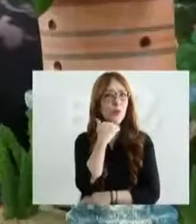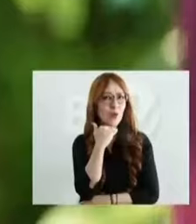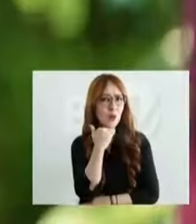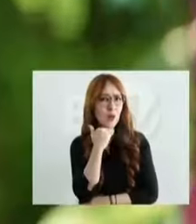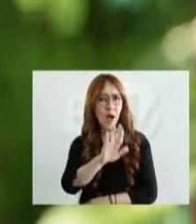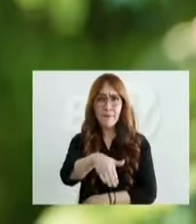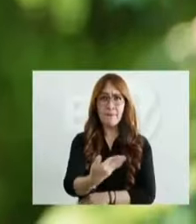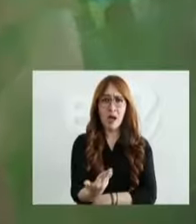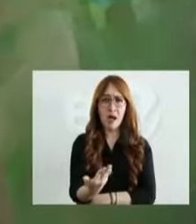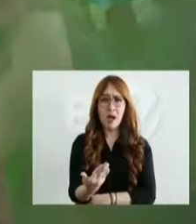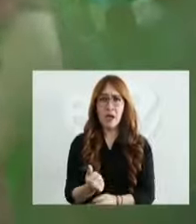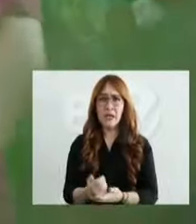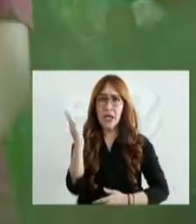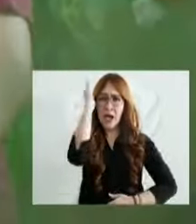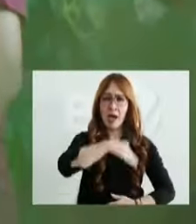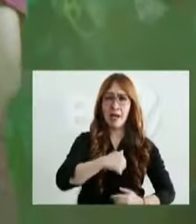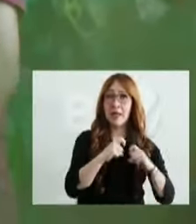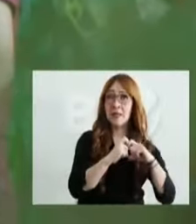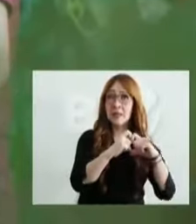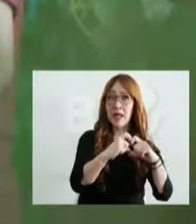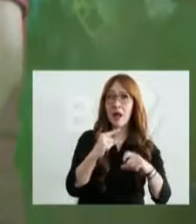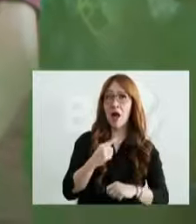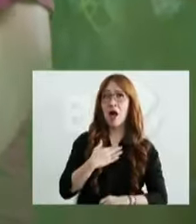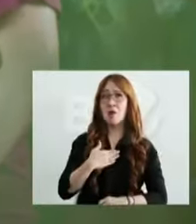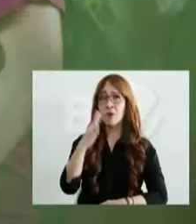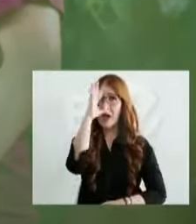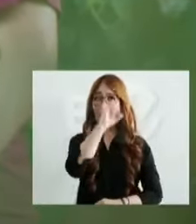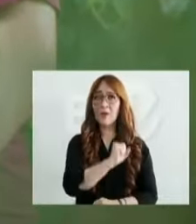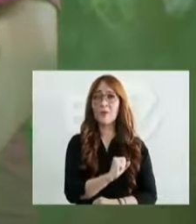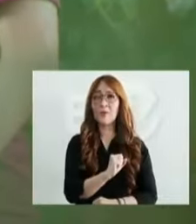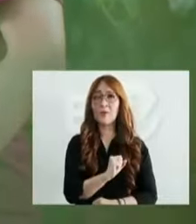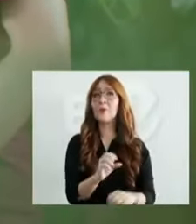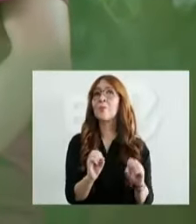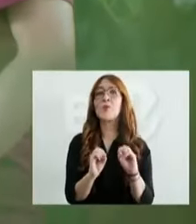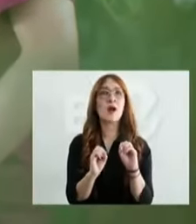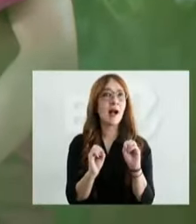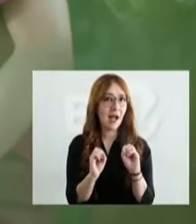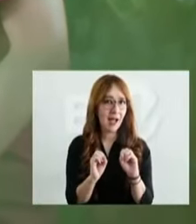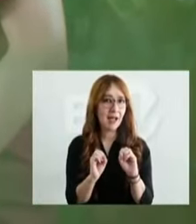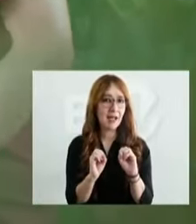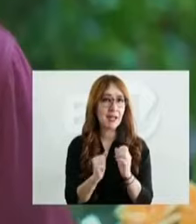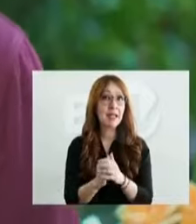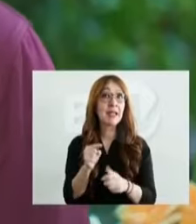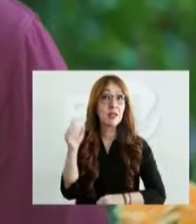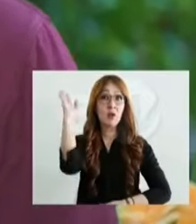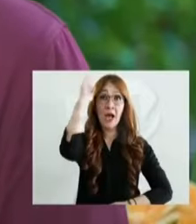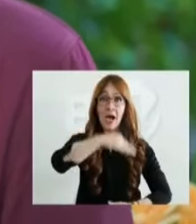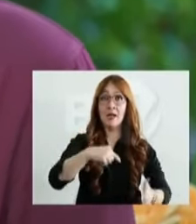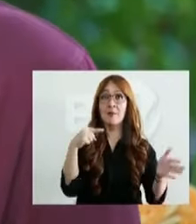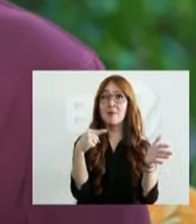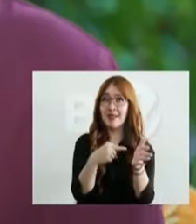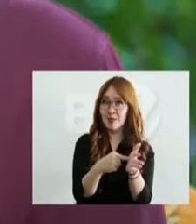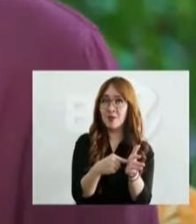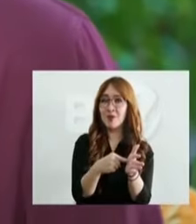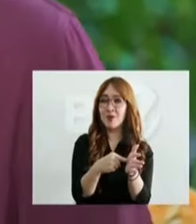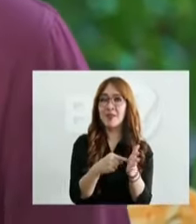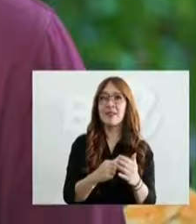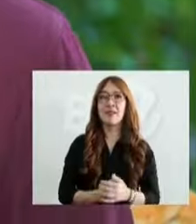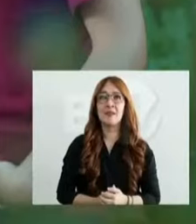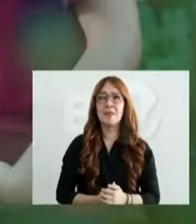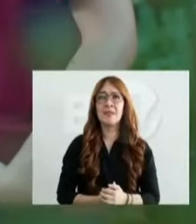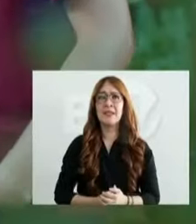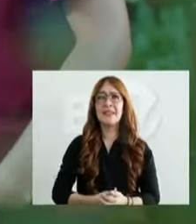dulu Fiona apa hari kasih sayang kalau itu mah Aku juga gak tahu bukan gitu Sayangku hari itu adalah hari pemilihan umum